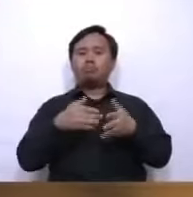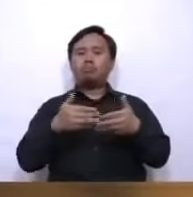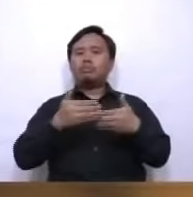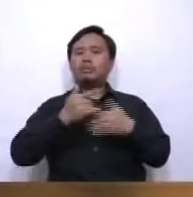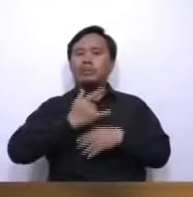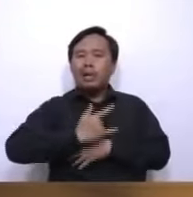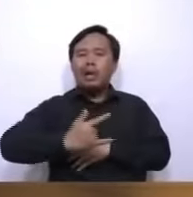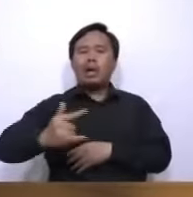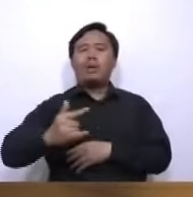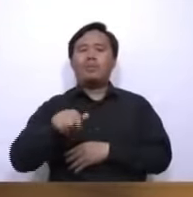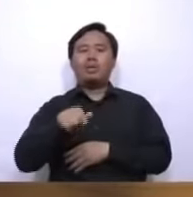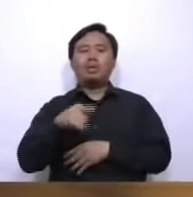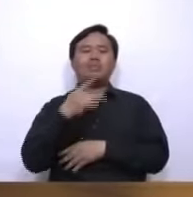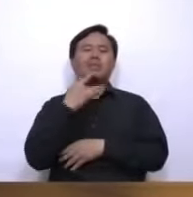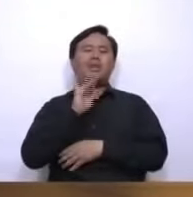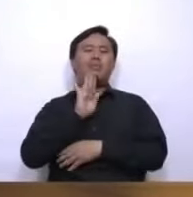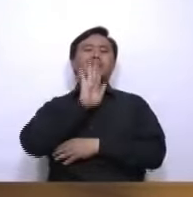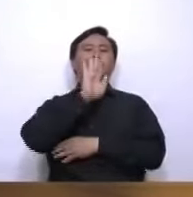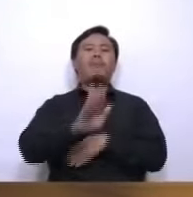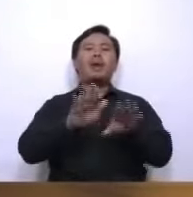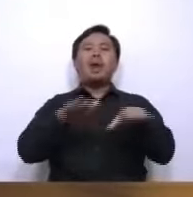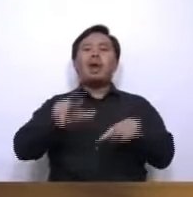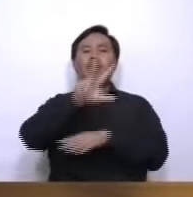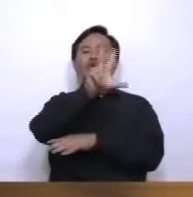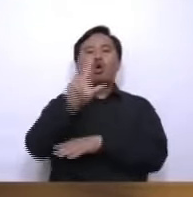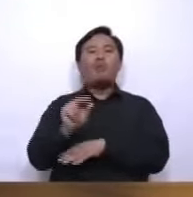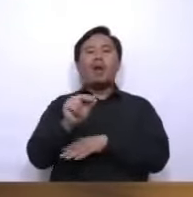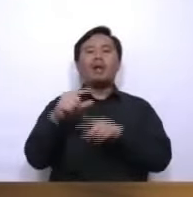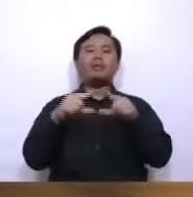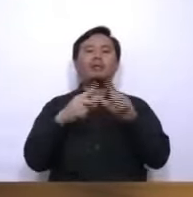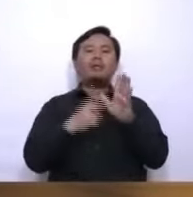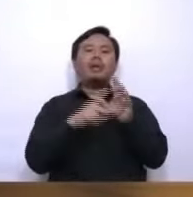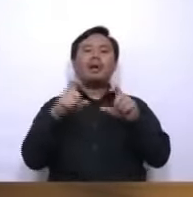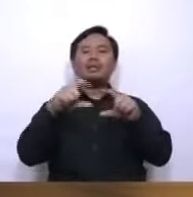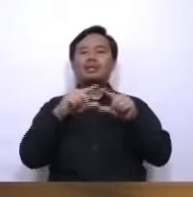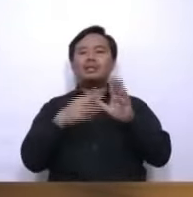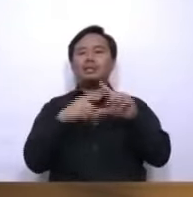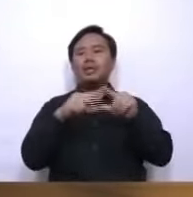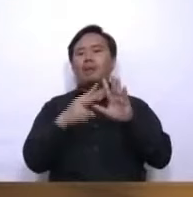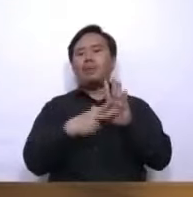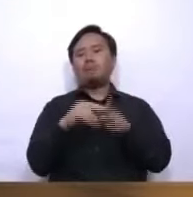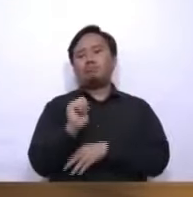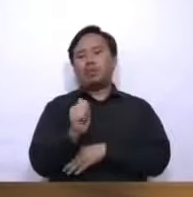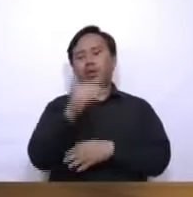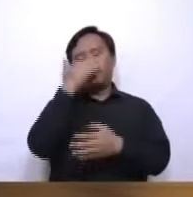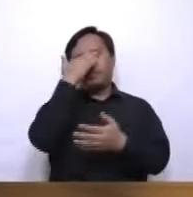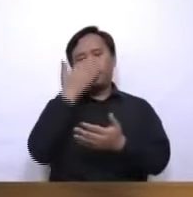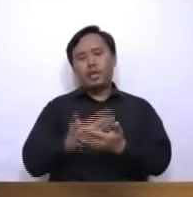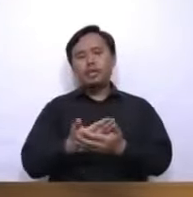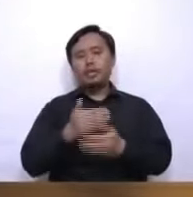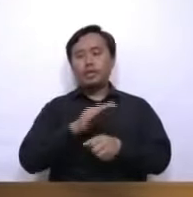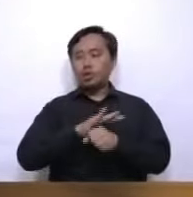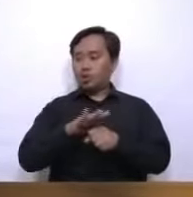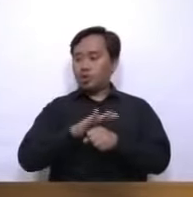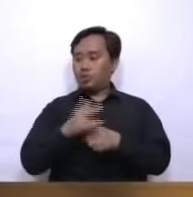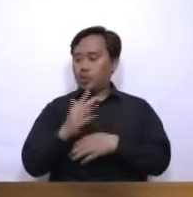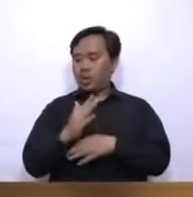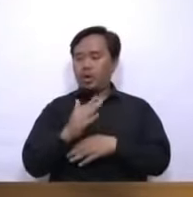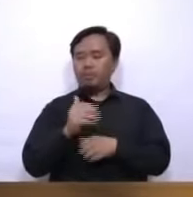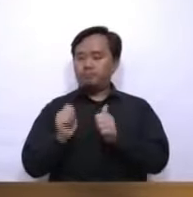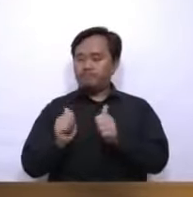berlanjut, ini adalah ancaman bagi masa depan anak-anak Jawa Barat. Terima kasih. Baik, cukup Bapak? Baik,